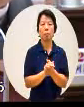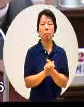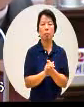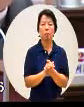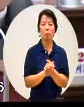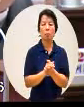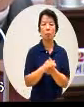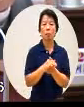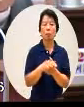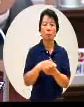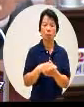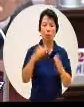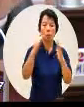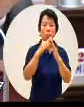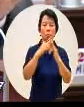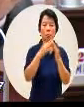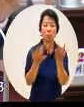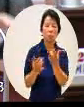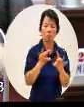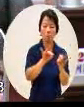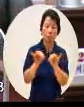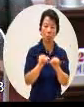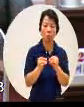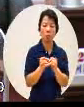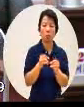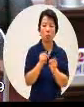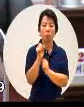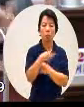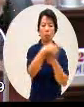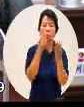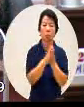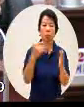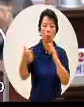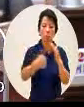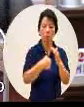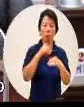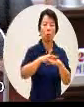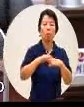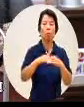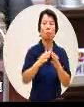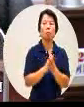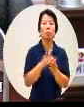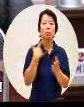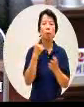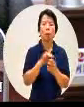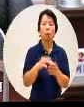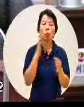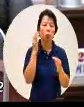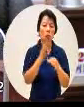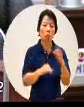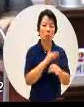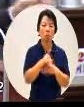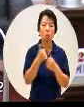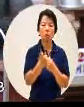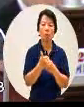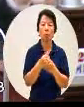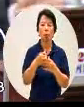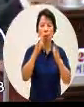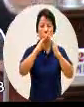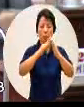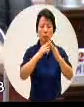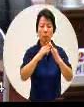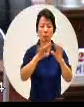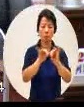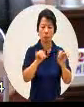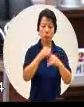黃地產也不會出錢也不會有新的人口來進駐所以要有新的產業進來其他產業才會跟著帶動黃地產